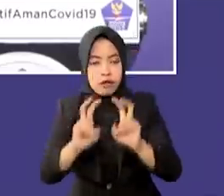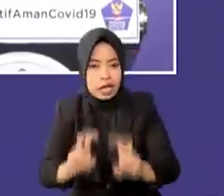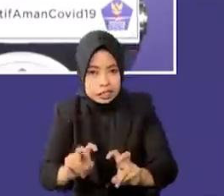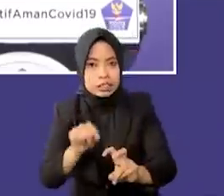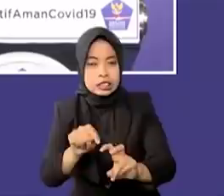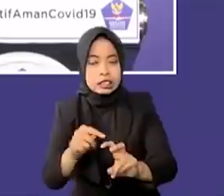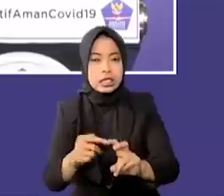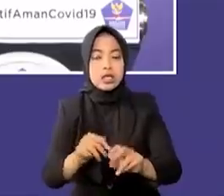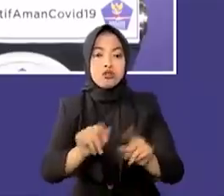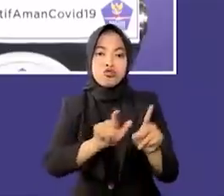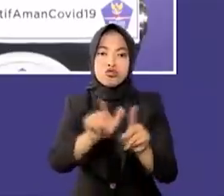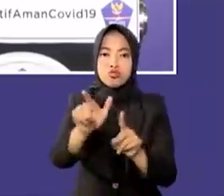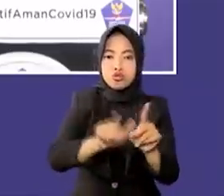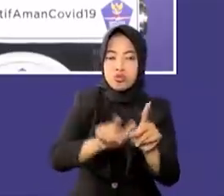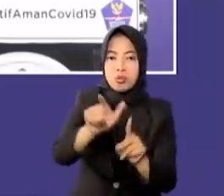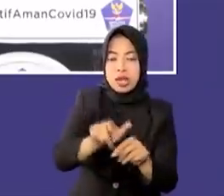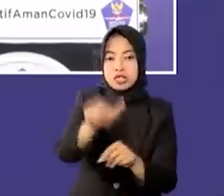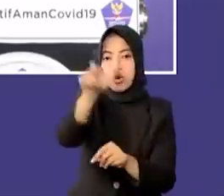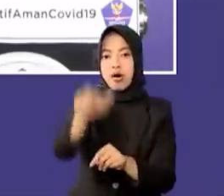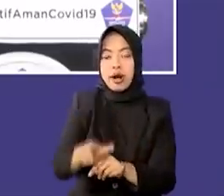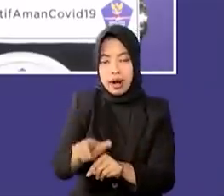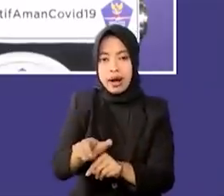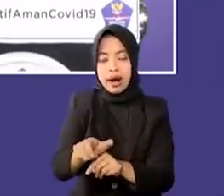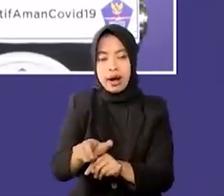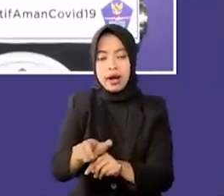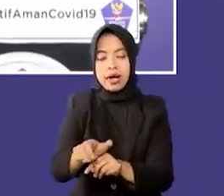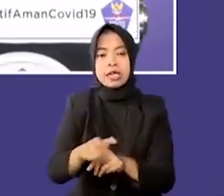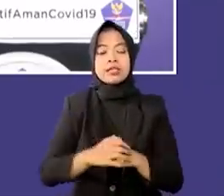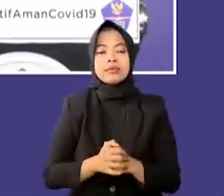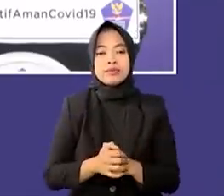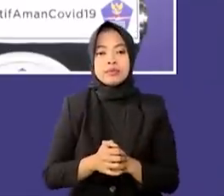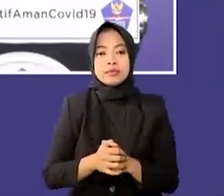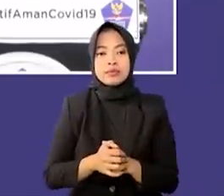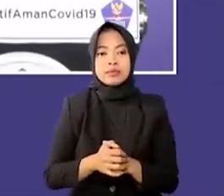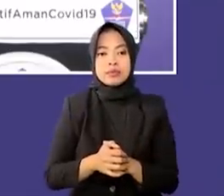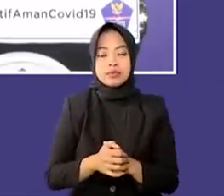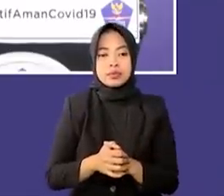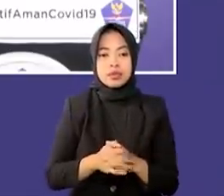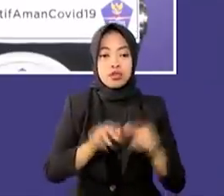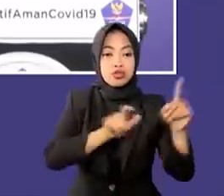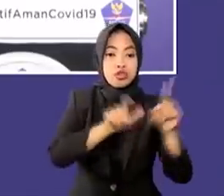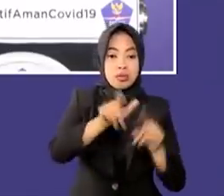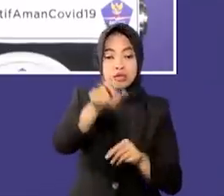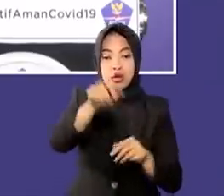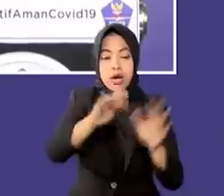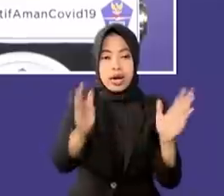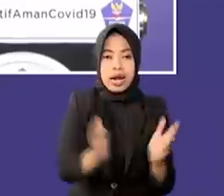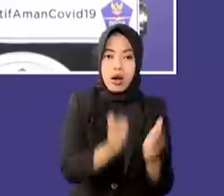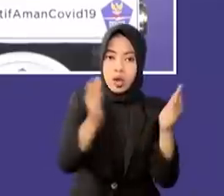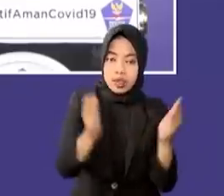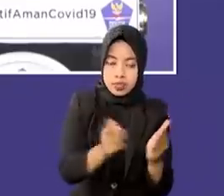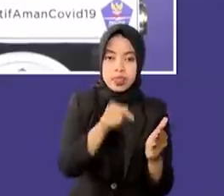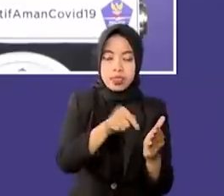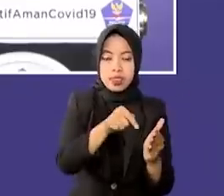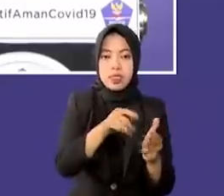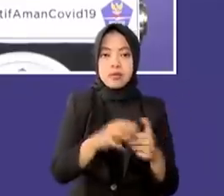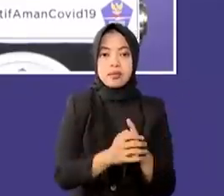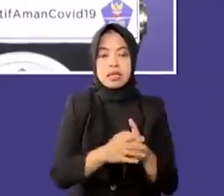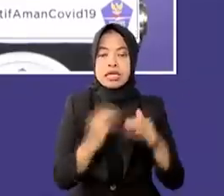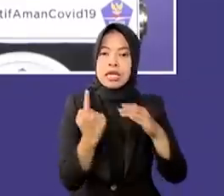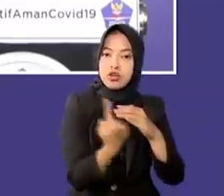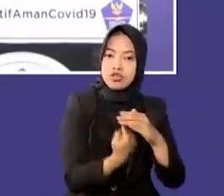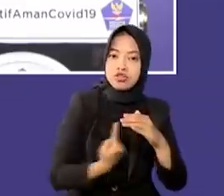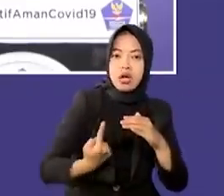hanya ada 17 orang yang saat ini kita rawat dan kita lakukan